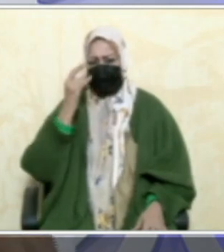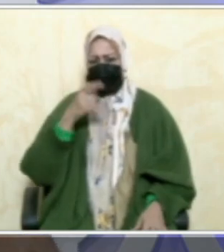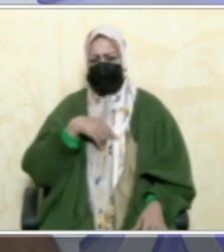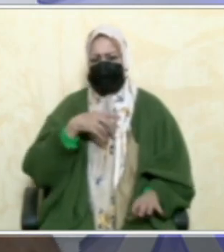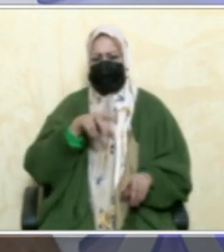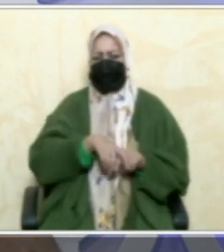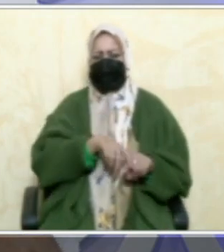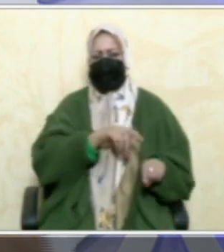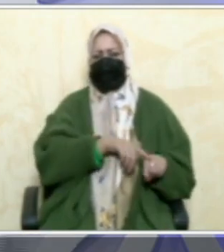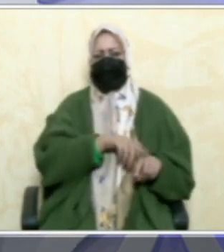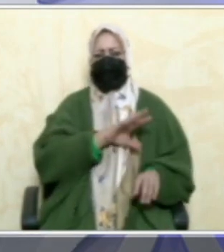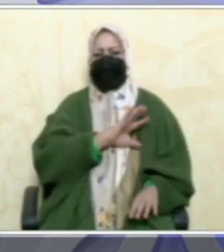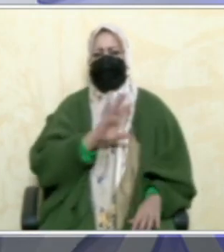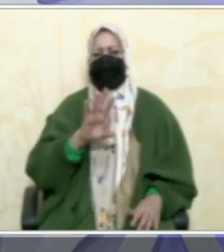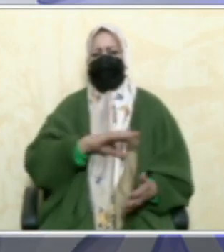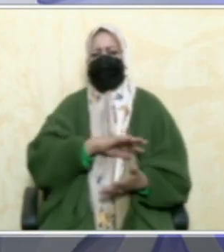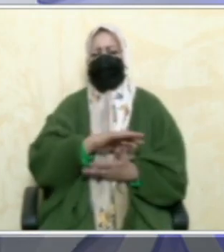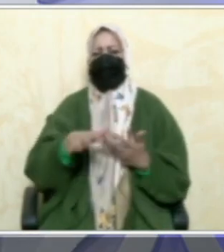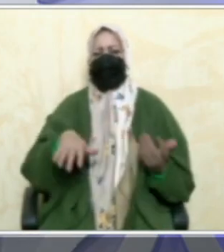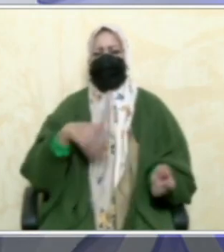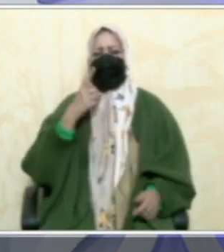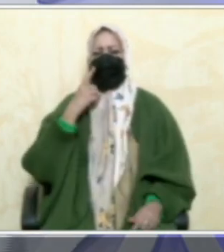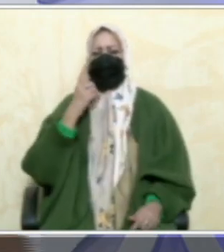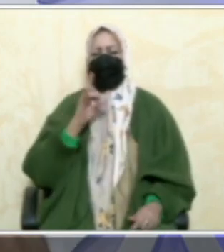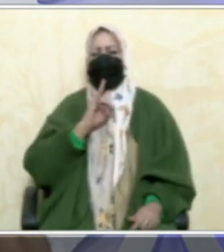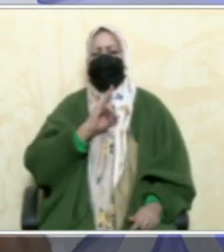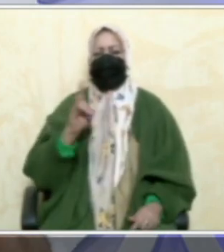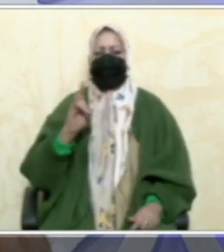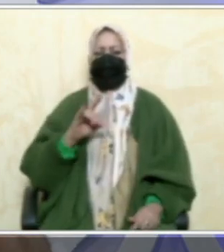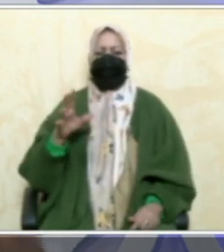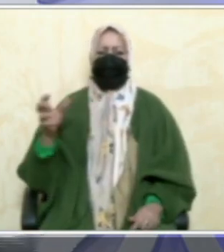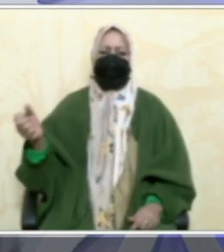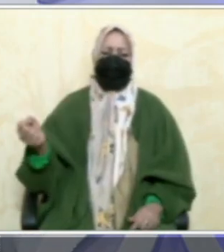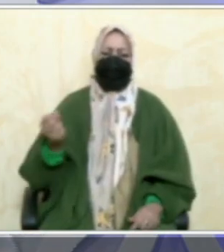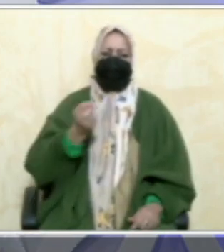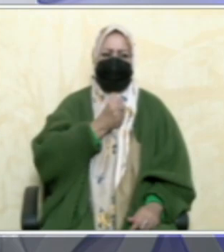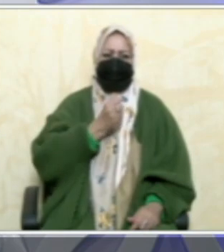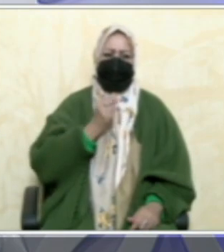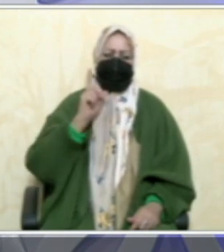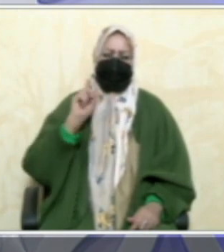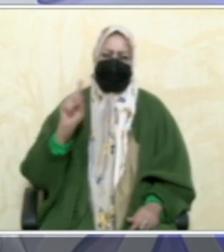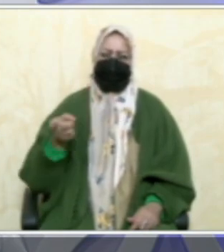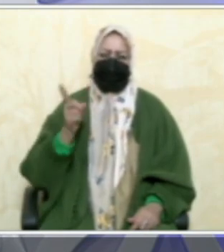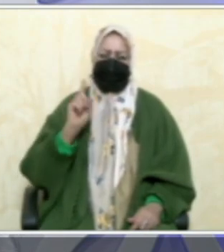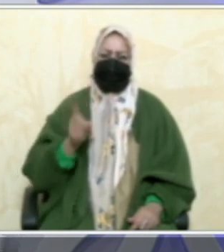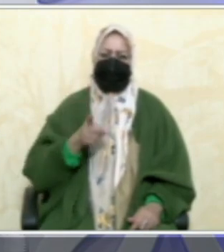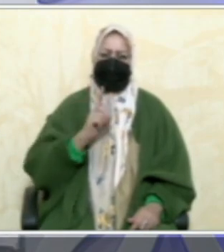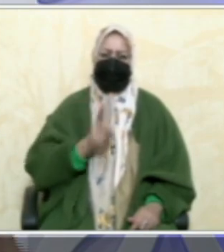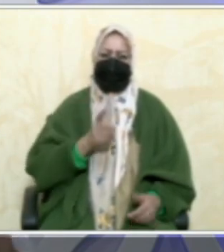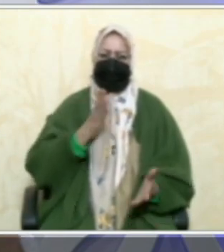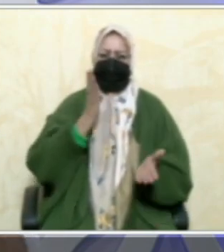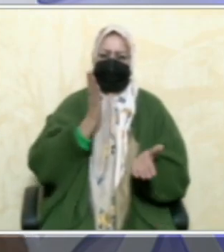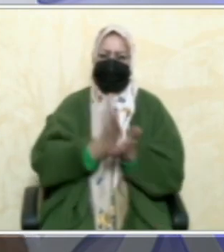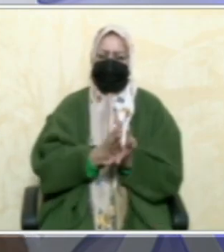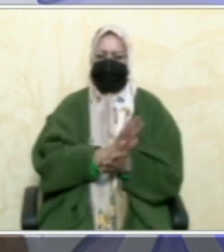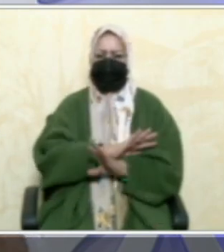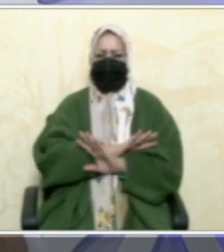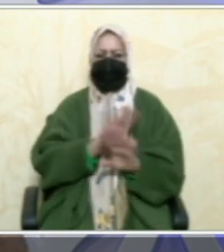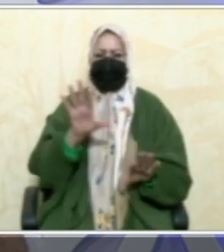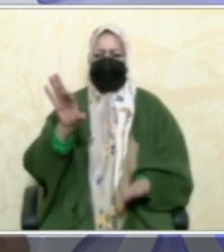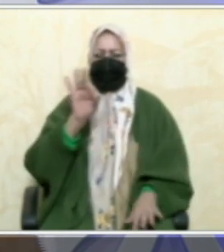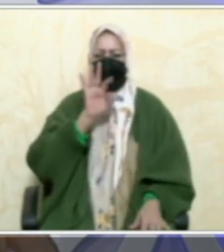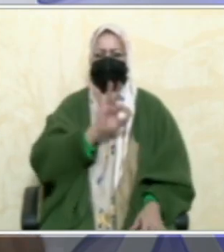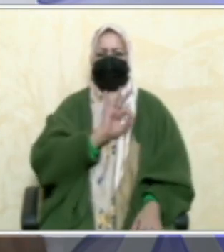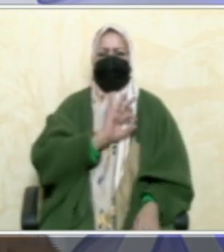لم تأخذوا على أيديهم وترجعوهم عن ظلمهم بالطريقة التي تختارونها أنتم، ولا تعولوا كثيرا على